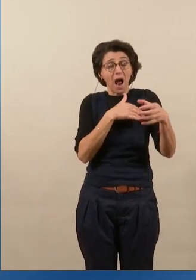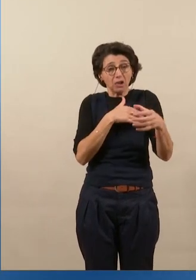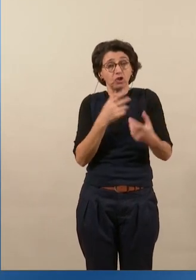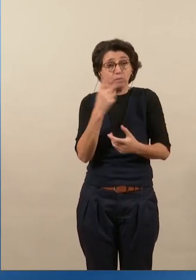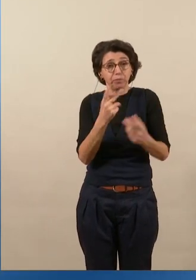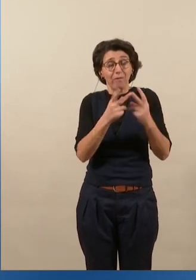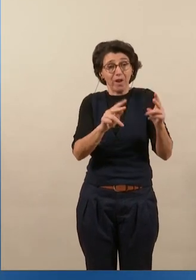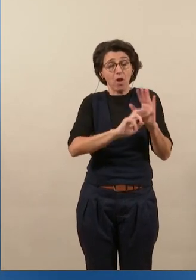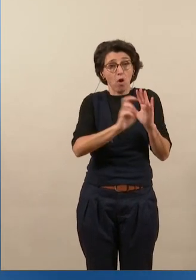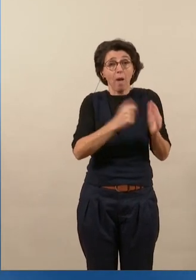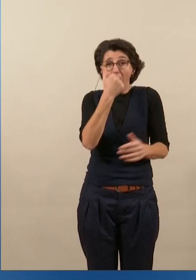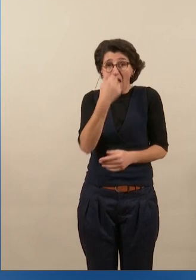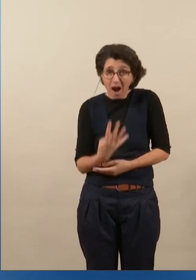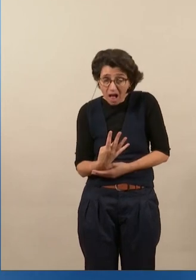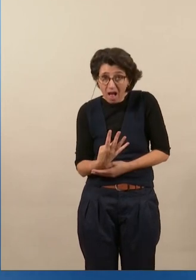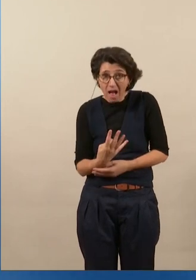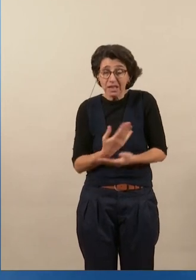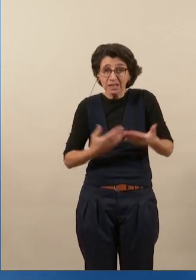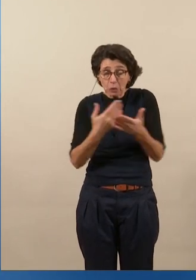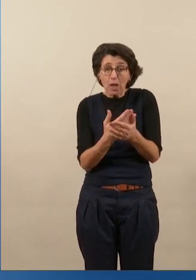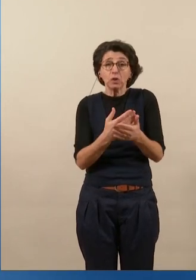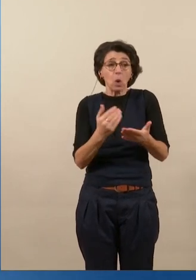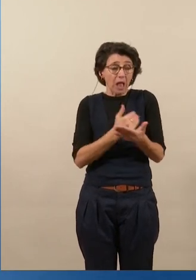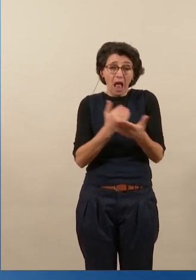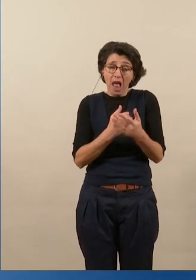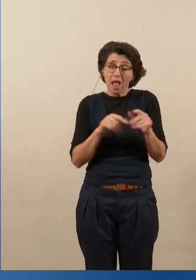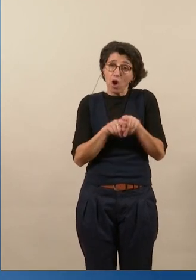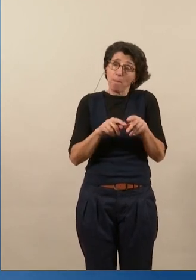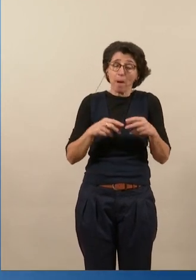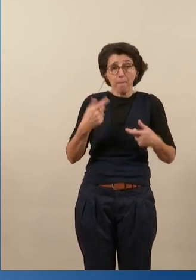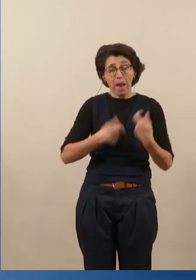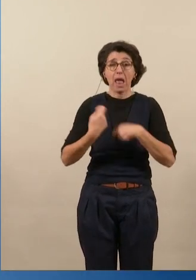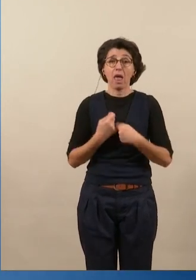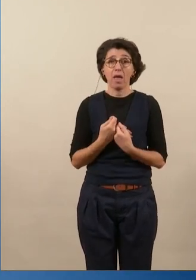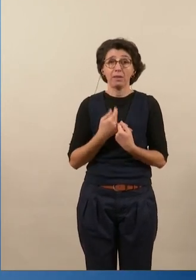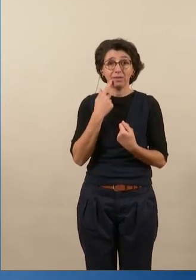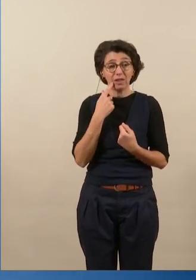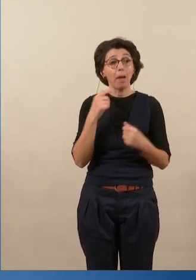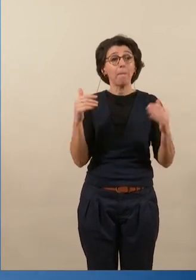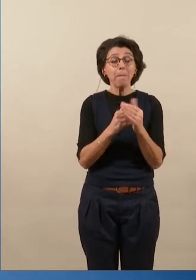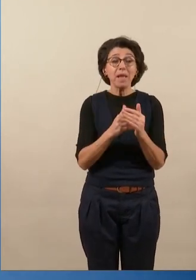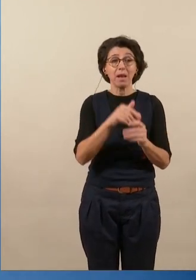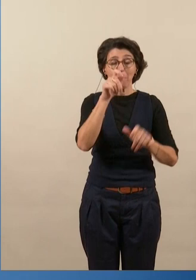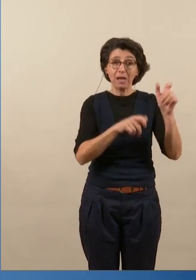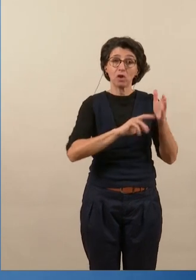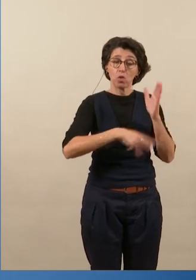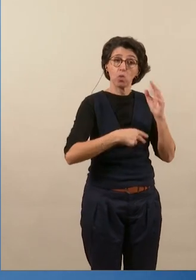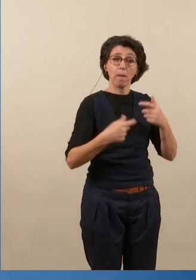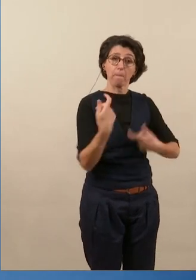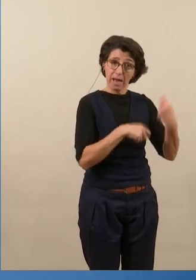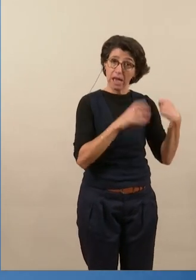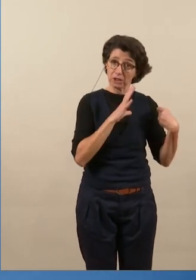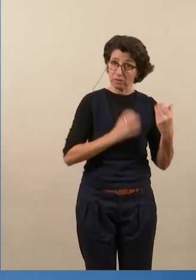fait des agents des situations précaire donc vous êtes acteur de précarité pour 1000 agents que l'on le qu'on le